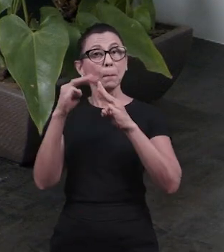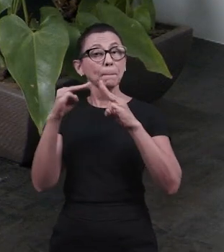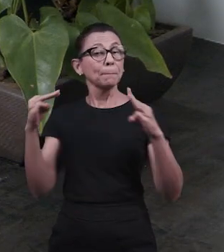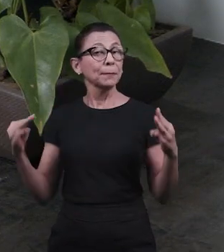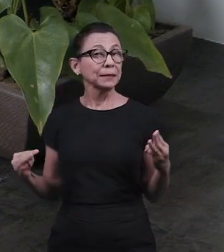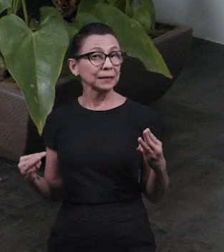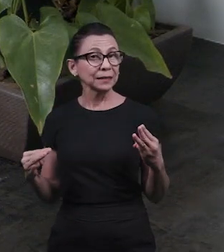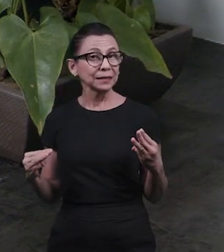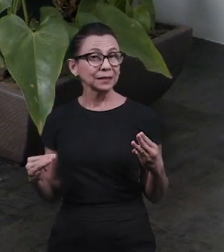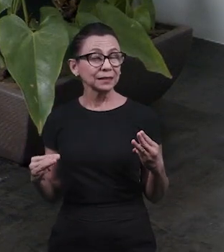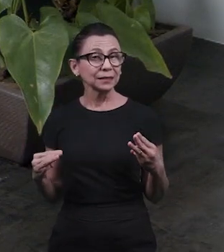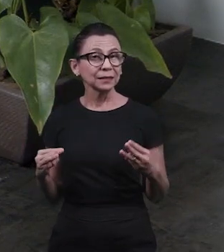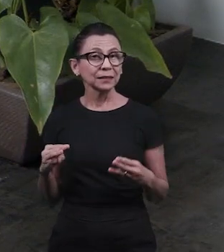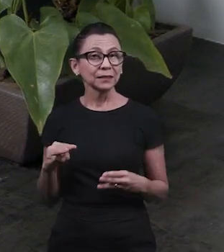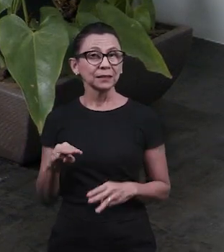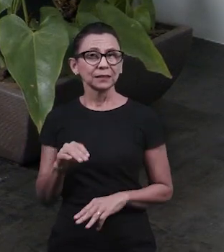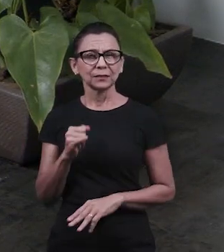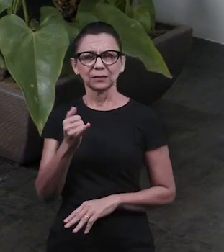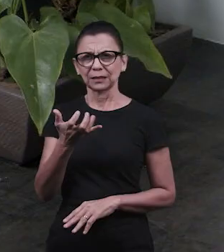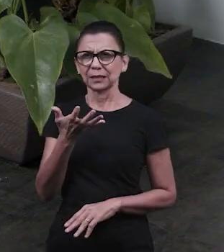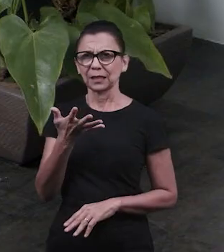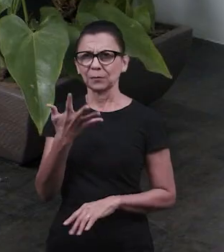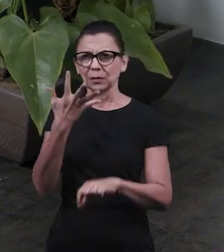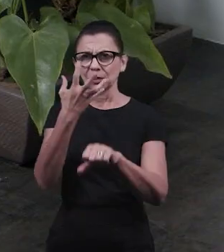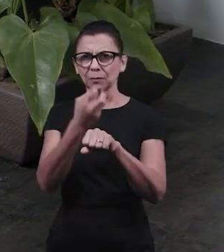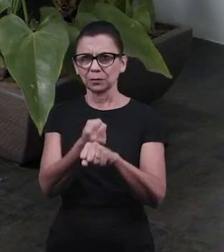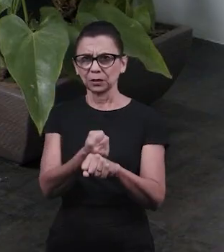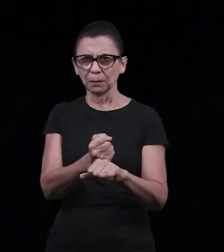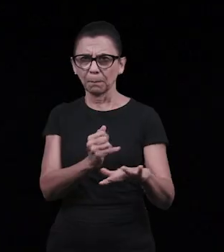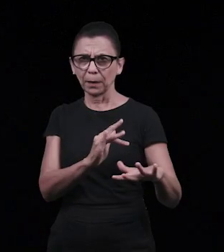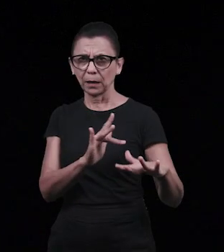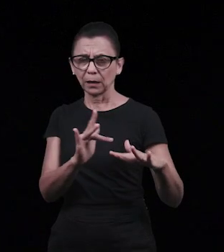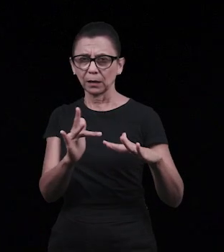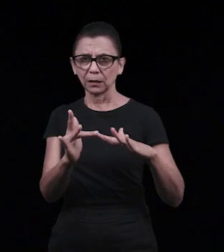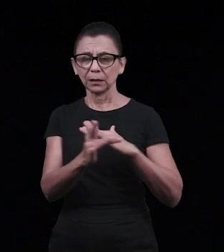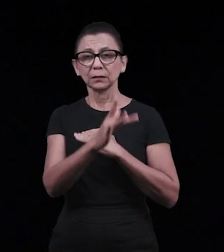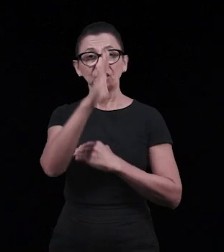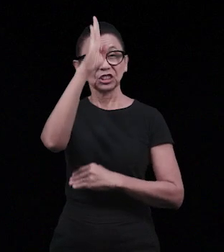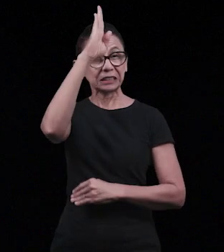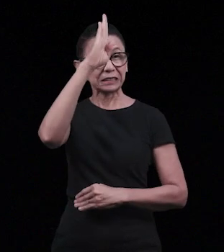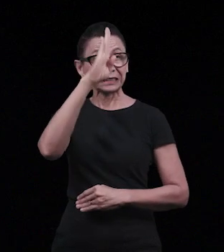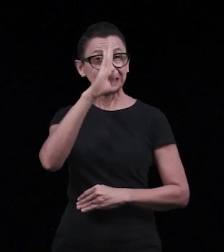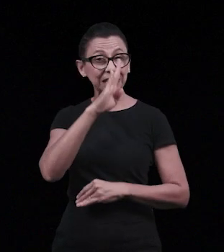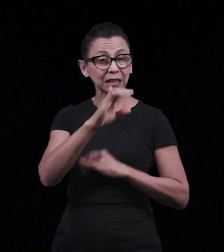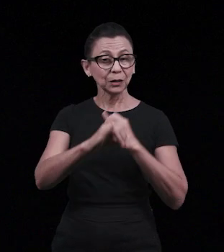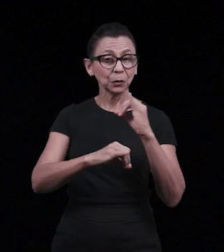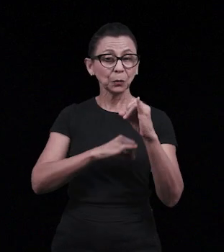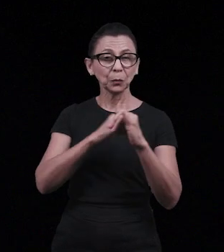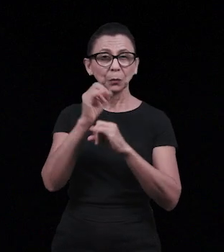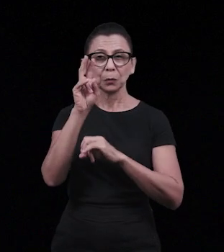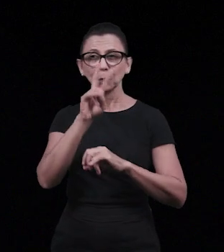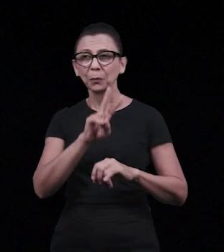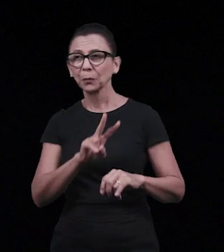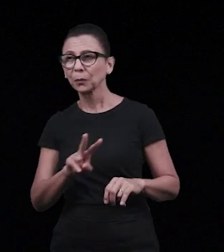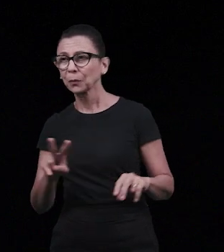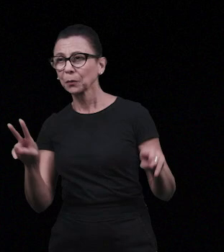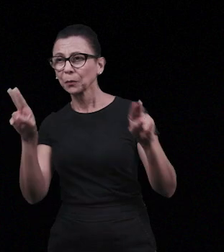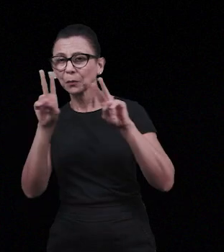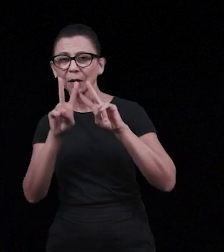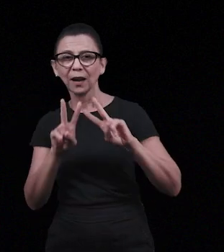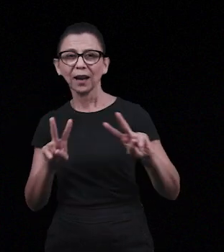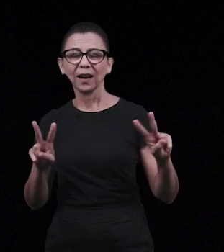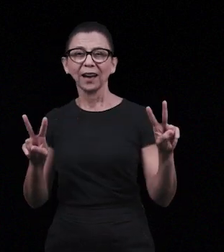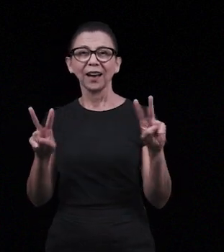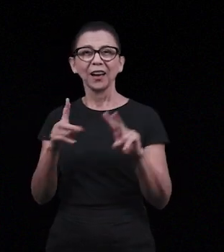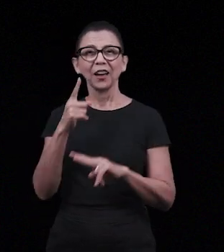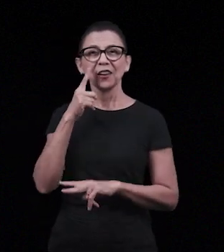наш веб-сайт или наш канал на YouTube. Также можете загружать наше